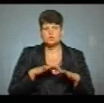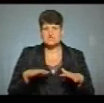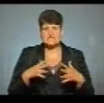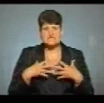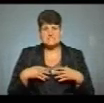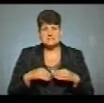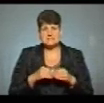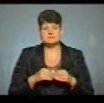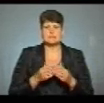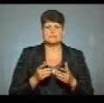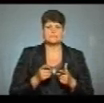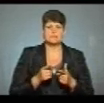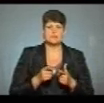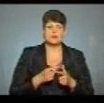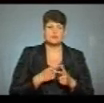сім'ї, сім'ї